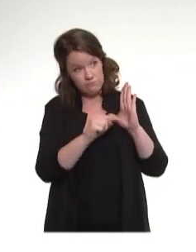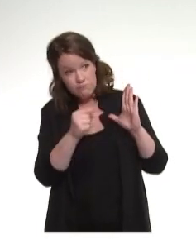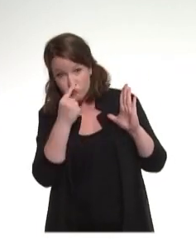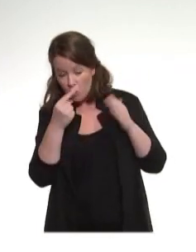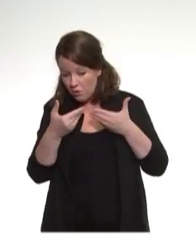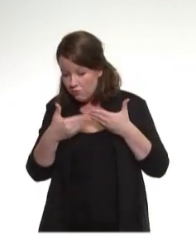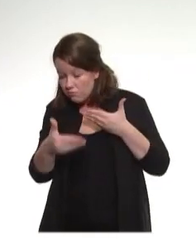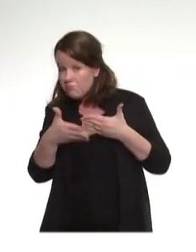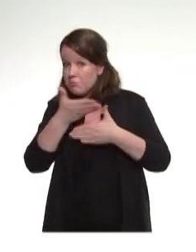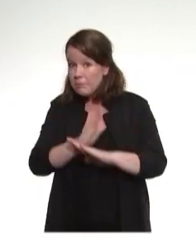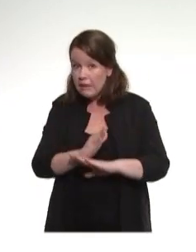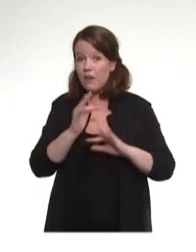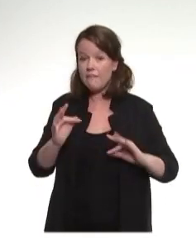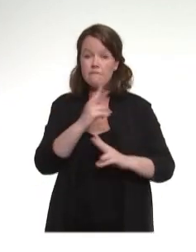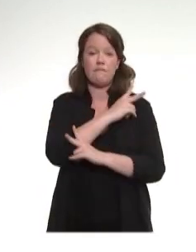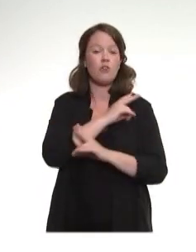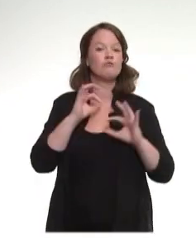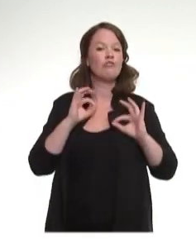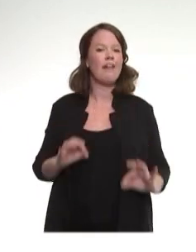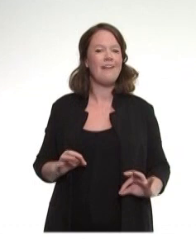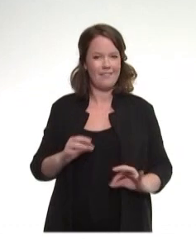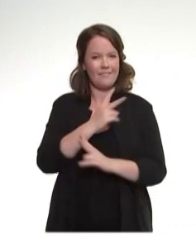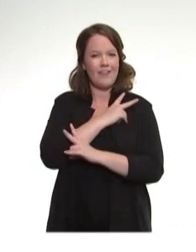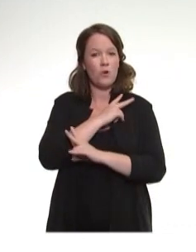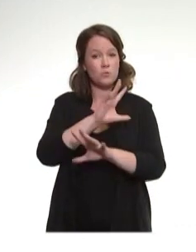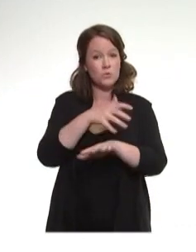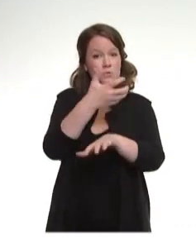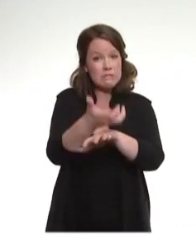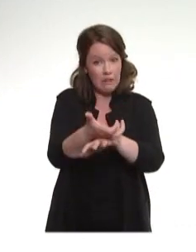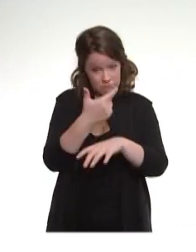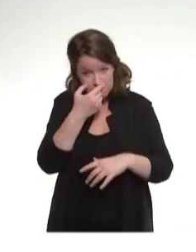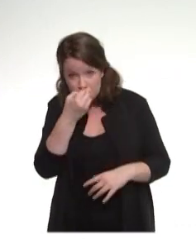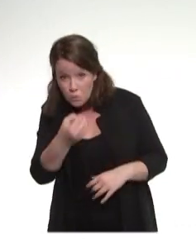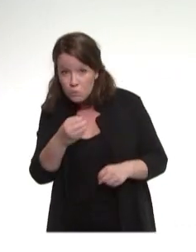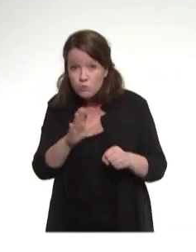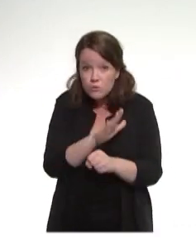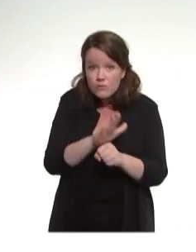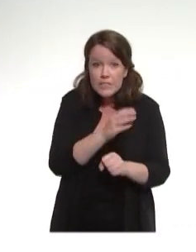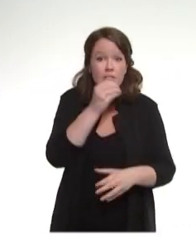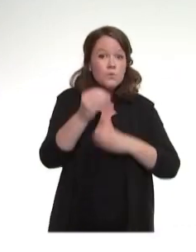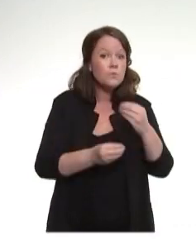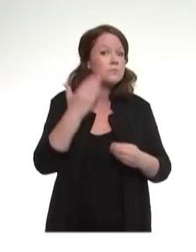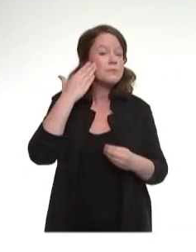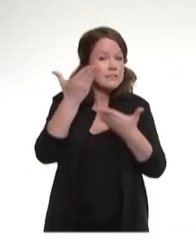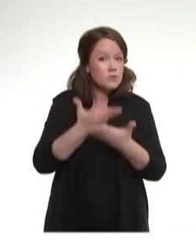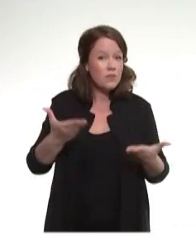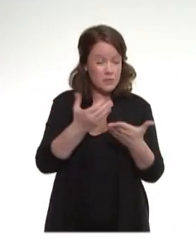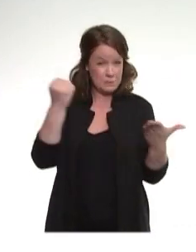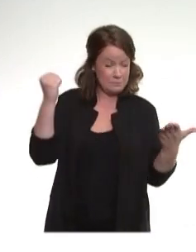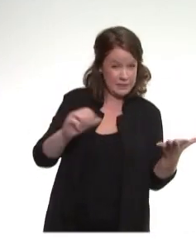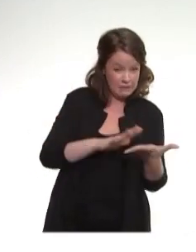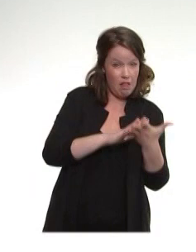scolaires et de la toussaint dans deux semaines à quoi faut-il s'attendre si la situation ne s'améliore pas d'ici là est ce que vous envisagez ait des restrictions